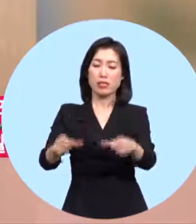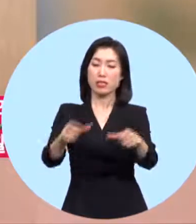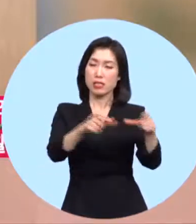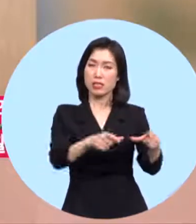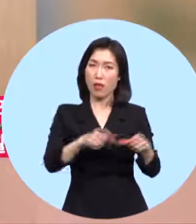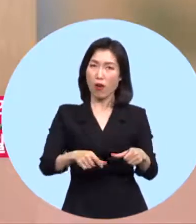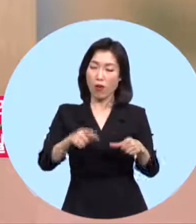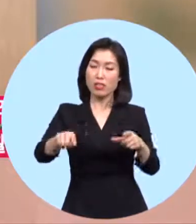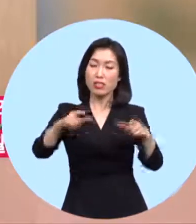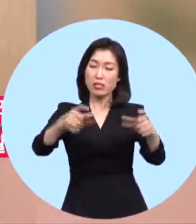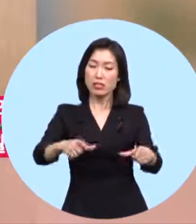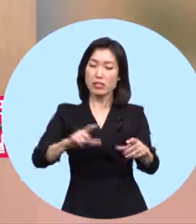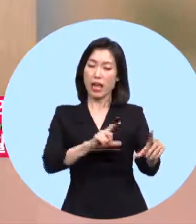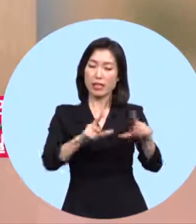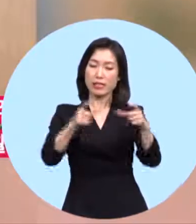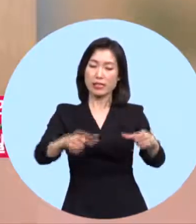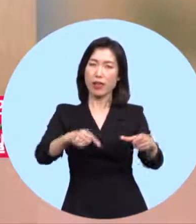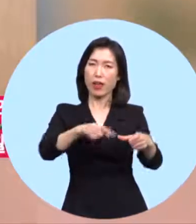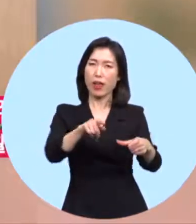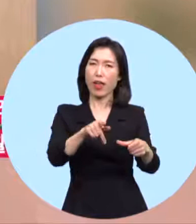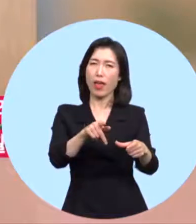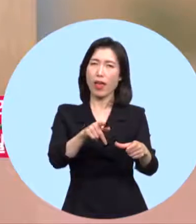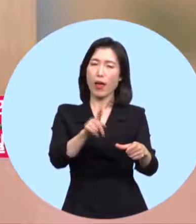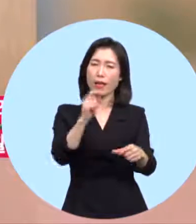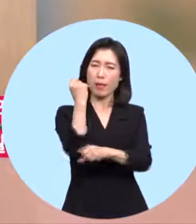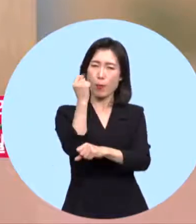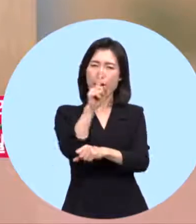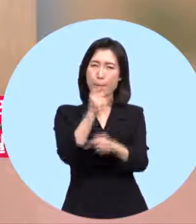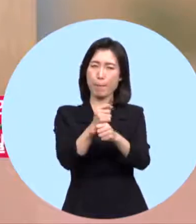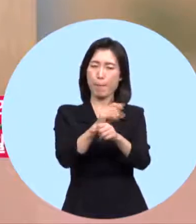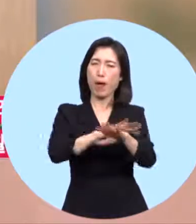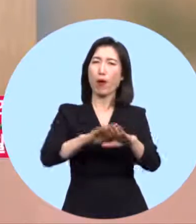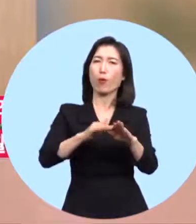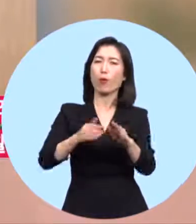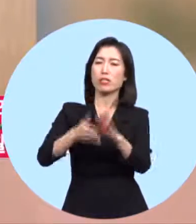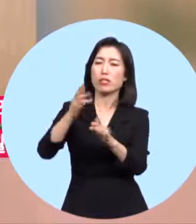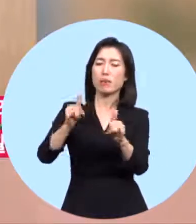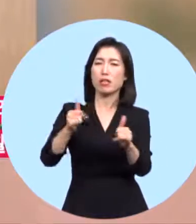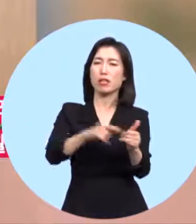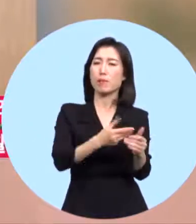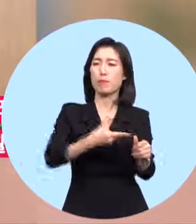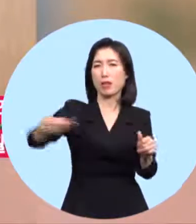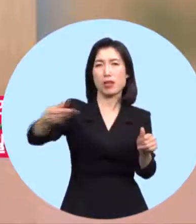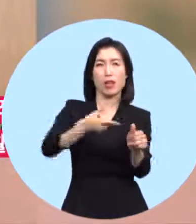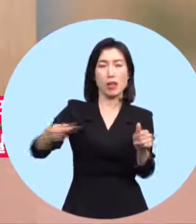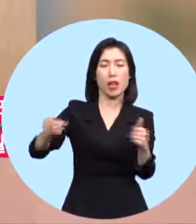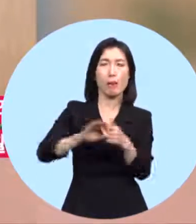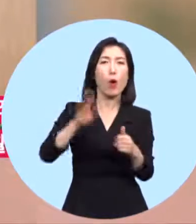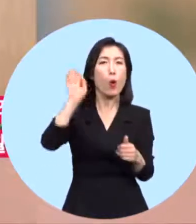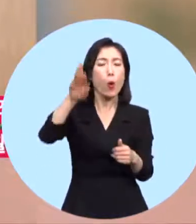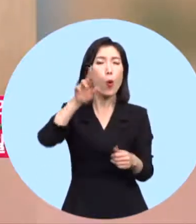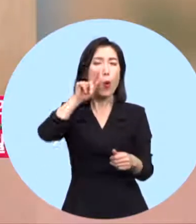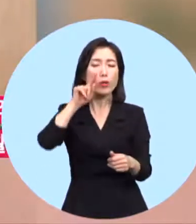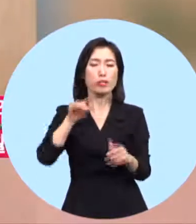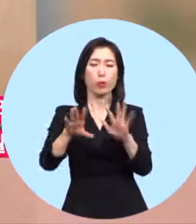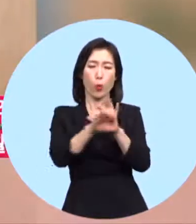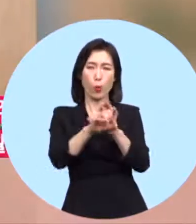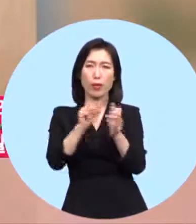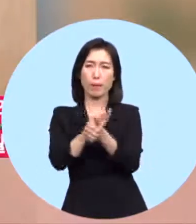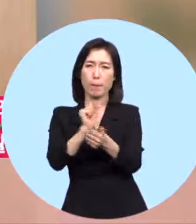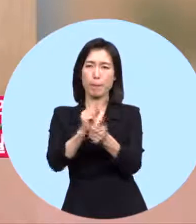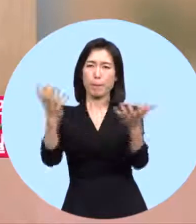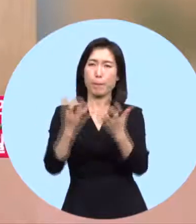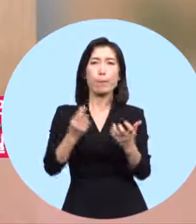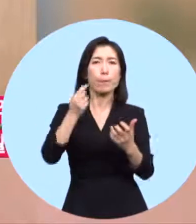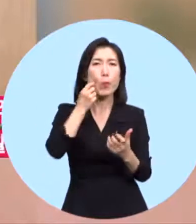지역 기반의 다양한 컨텐츠를 제작하고 시민들에게 제공하면 코로나와 같은 감염병이나 뜻밖의 재난